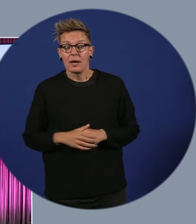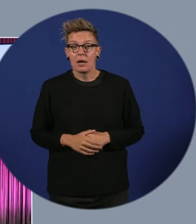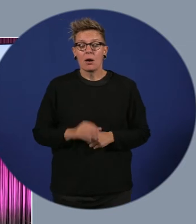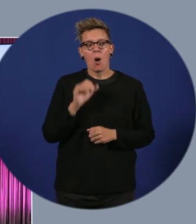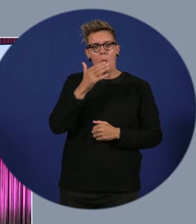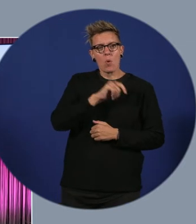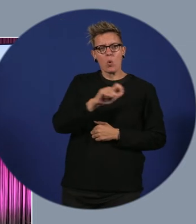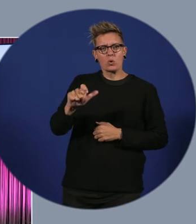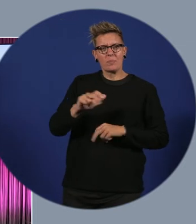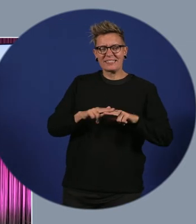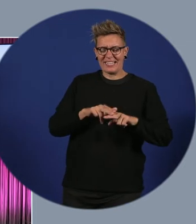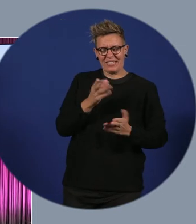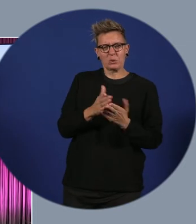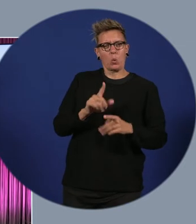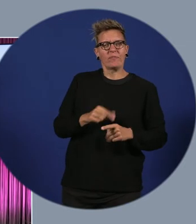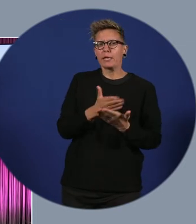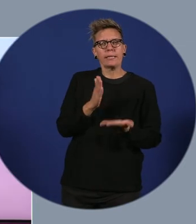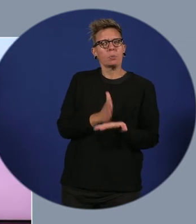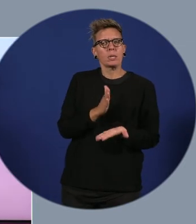och känner att det här inte är på riktigt,